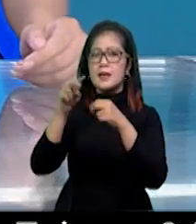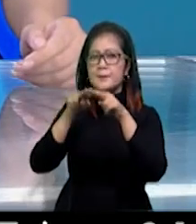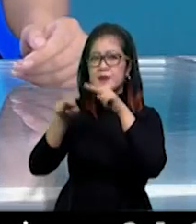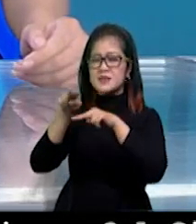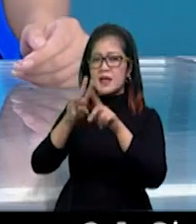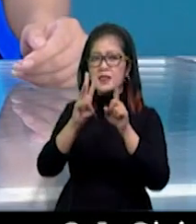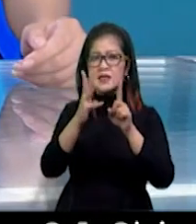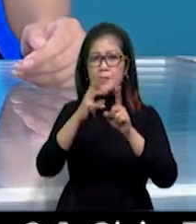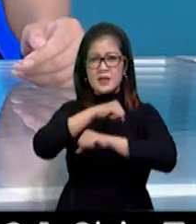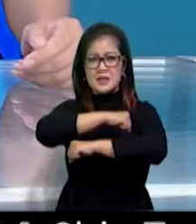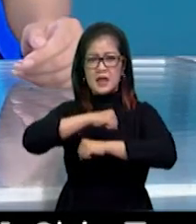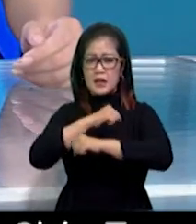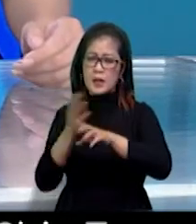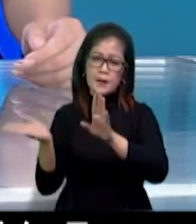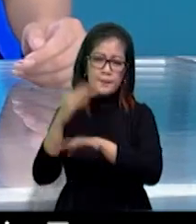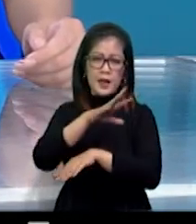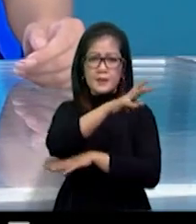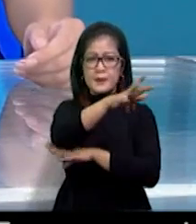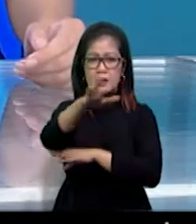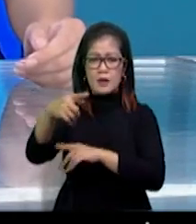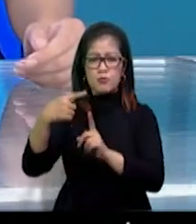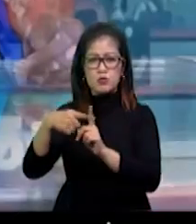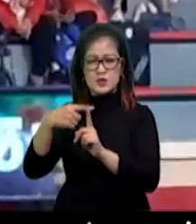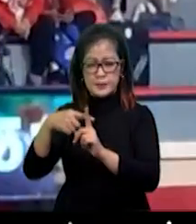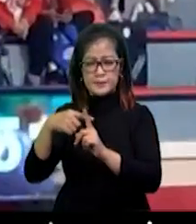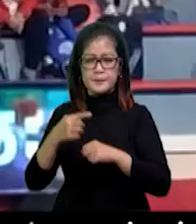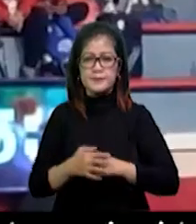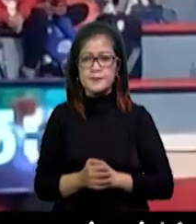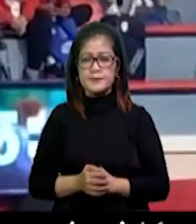kembali ke daerah asal positif COVID-19.